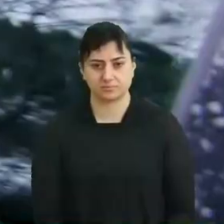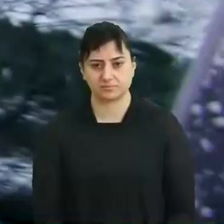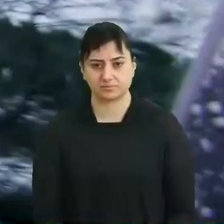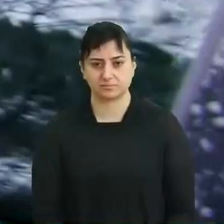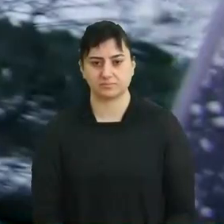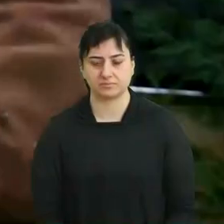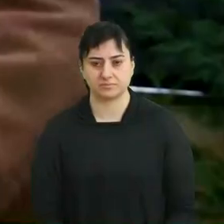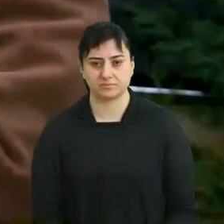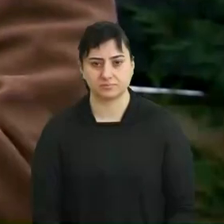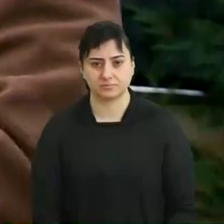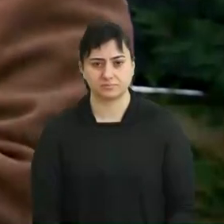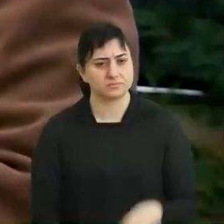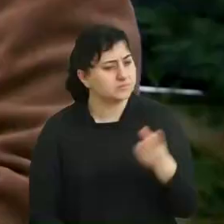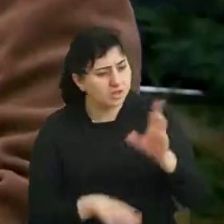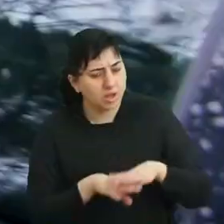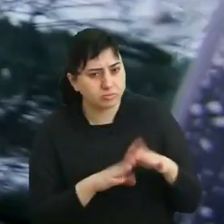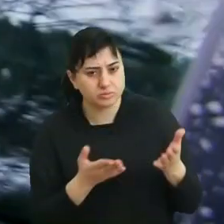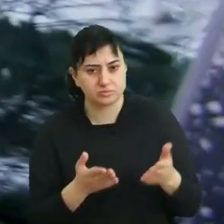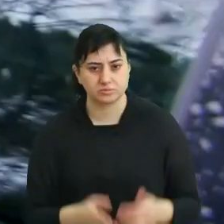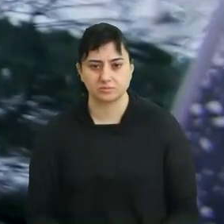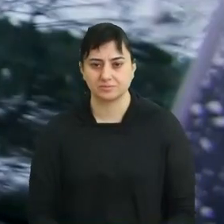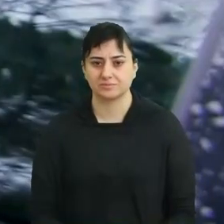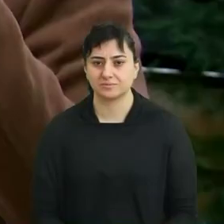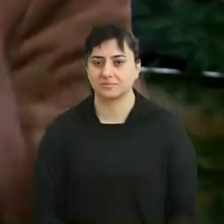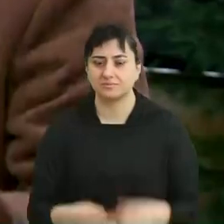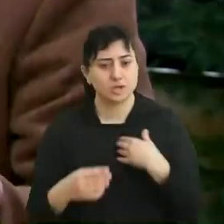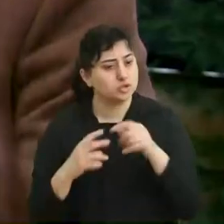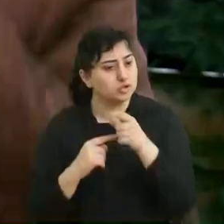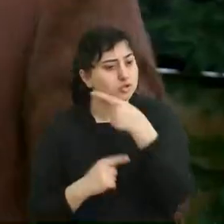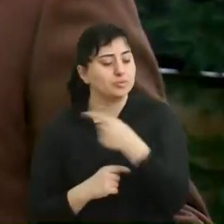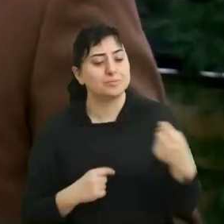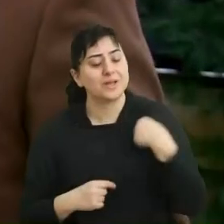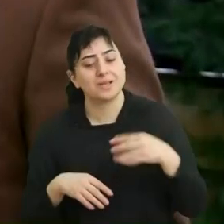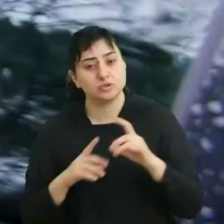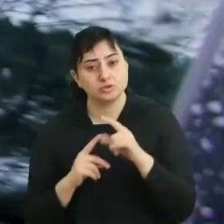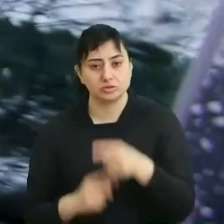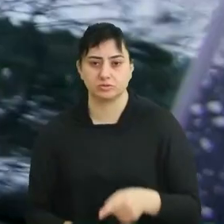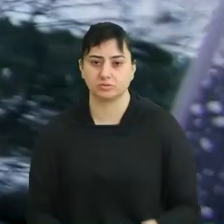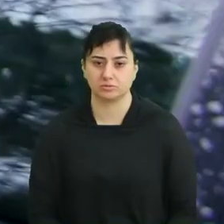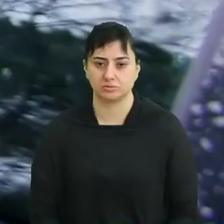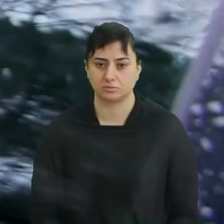hamle yapınca Sarp tırstı. Ne yapıyorsun bana ya? Ya ben Şükrü'den bahsediyorum. Bana niye yapıyorsun?